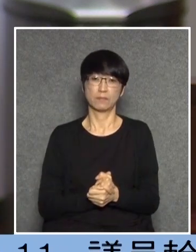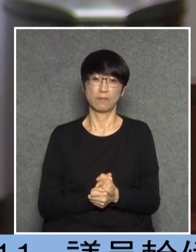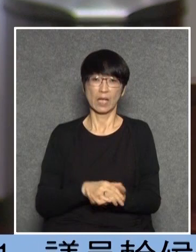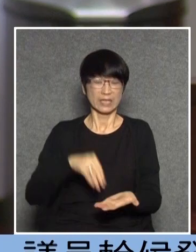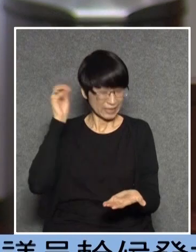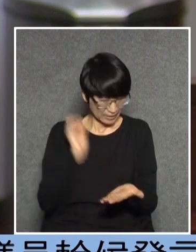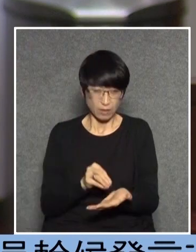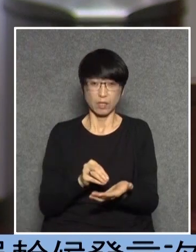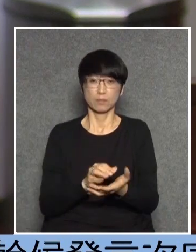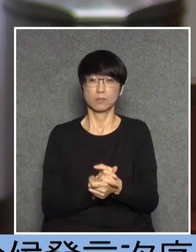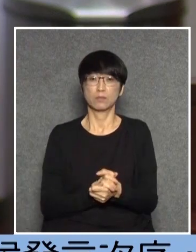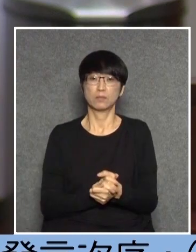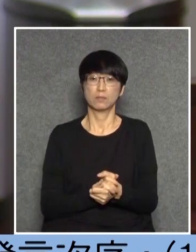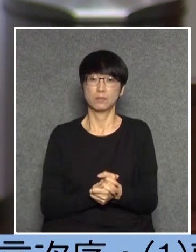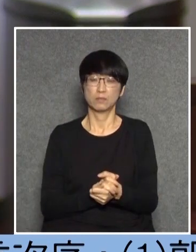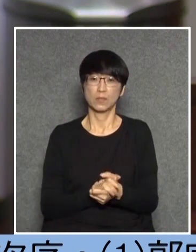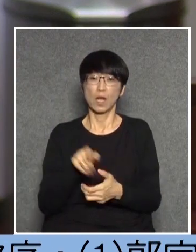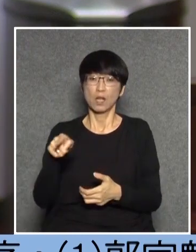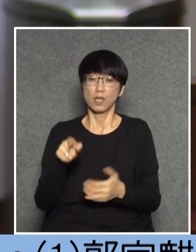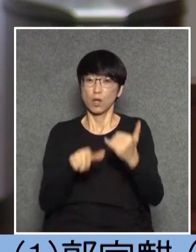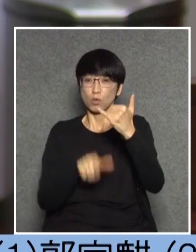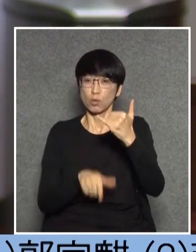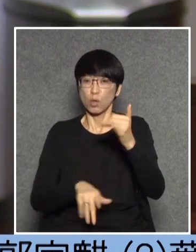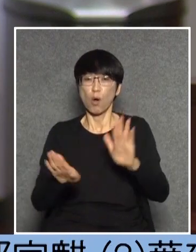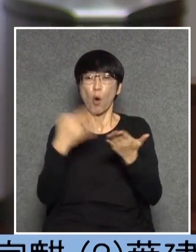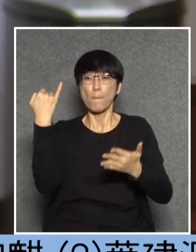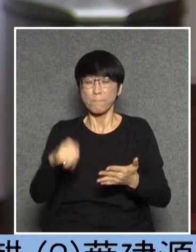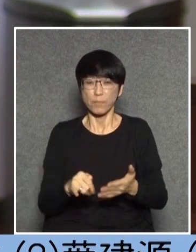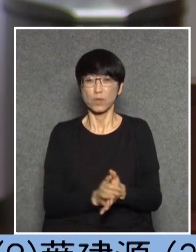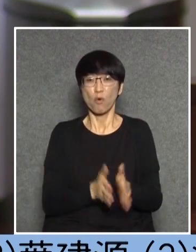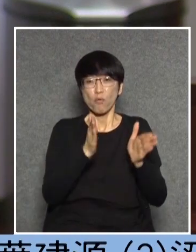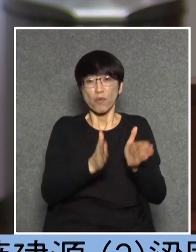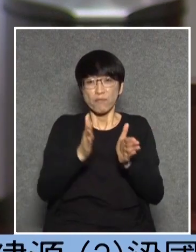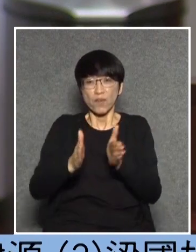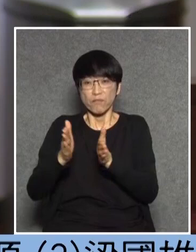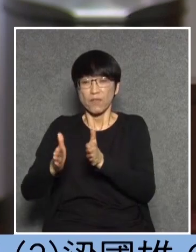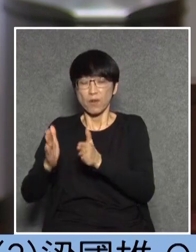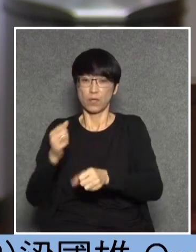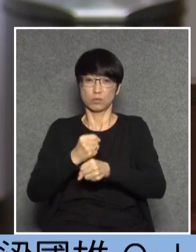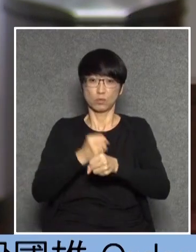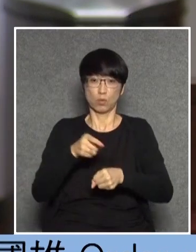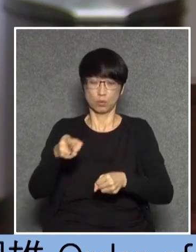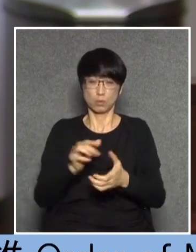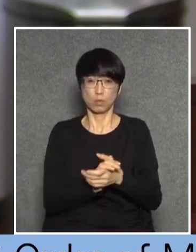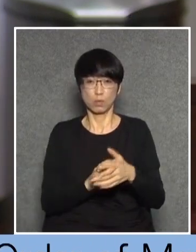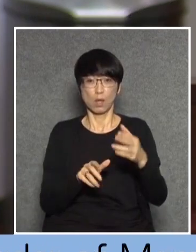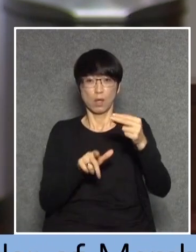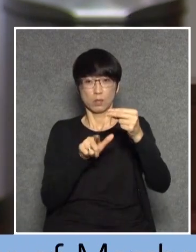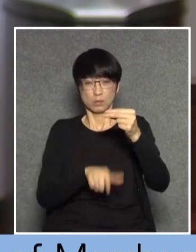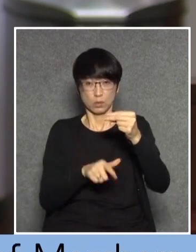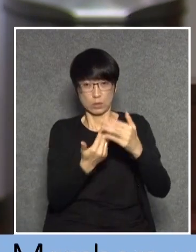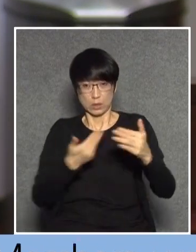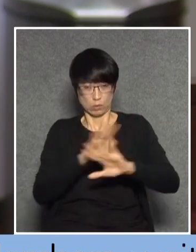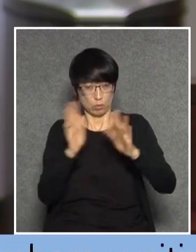單，這個6月都開始不到，還要分階段，原本就是上半年全數可以啟